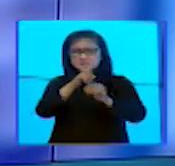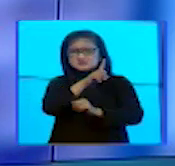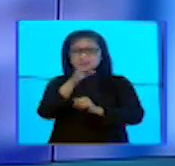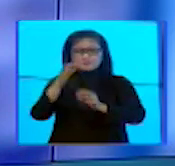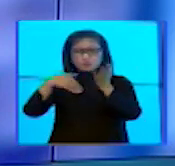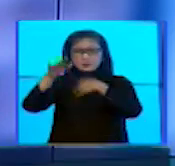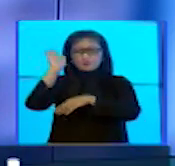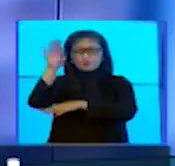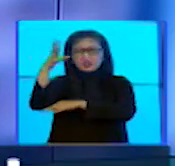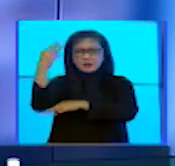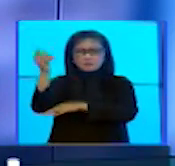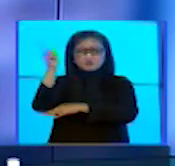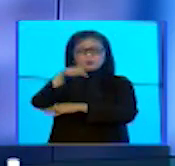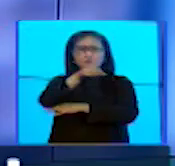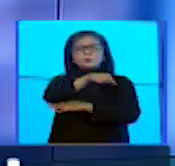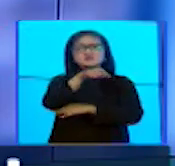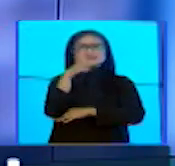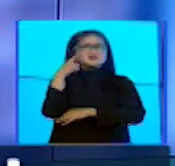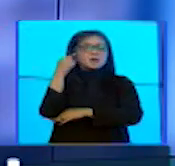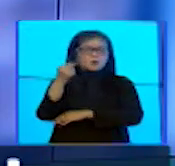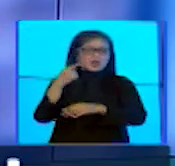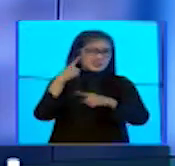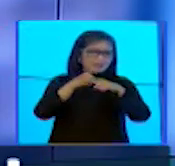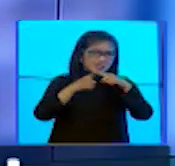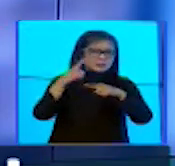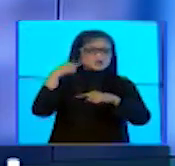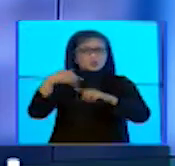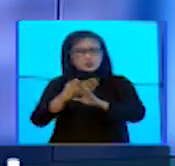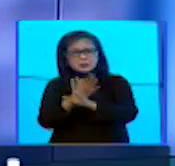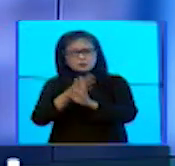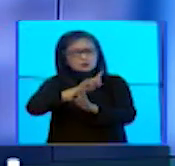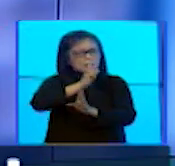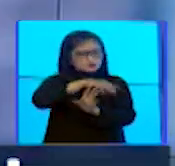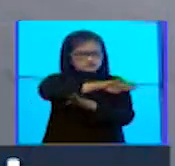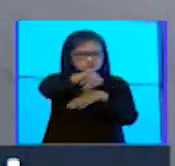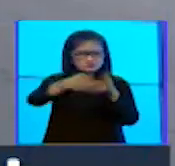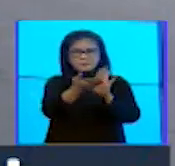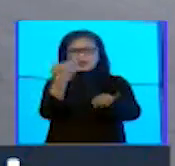Timur dihalau petugas dan diminta putar balik ke arah Jakarta.